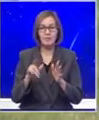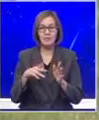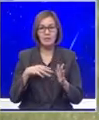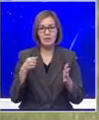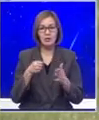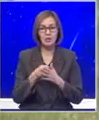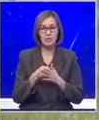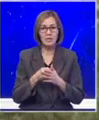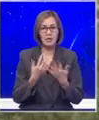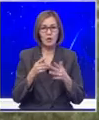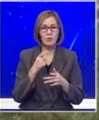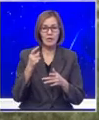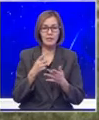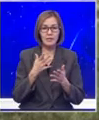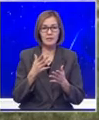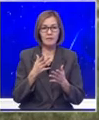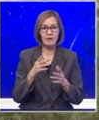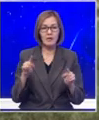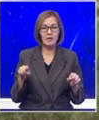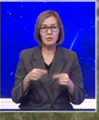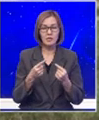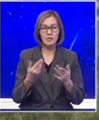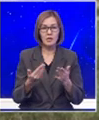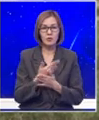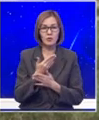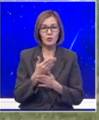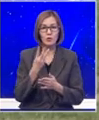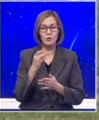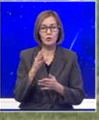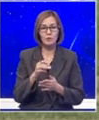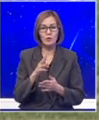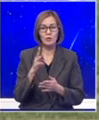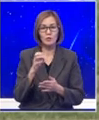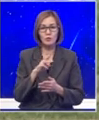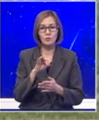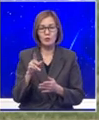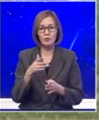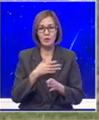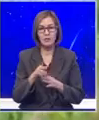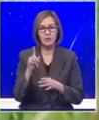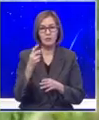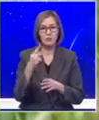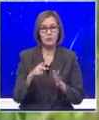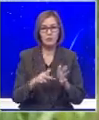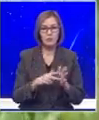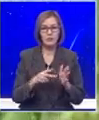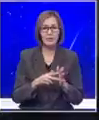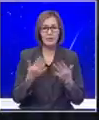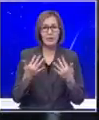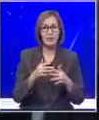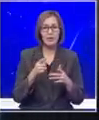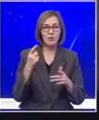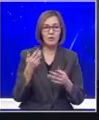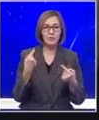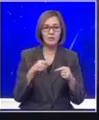жеткен. Мәселен, ауыл шаруашылық паркын жаңарту мақсатында 3 миллиард 400 миллион теңгеге жуық қаржыға 128 дана ауыл